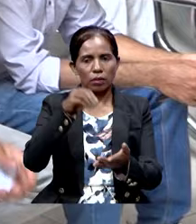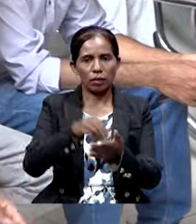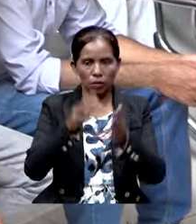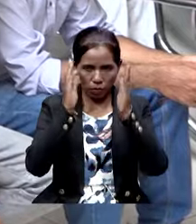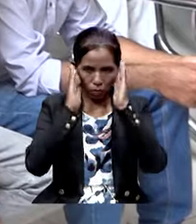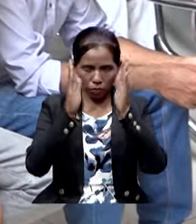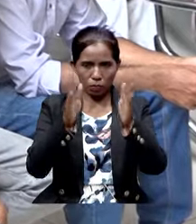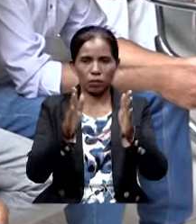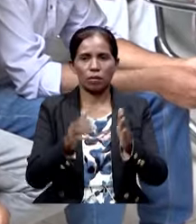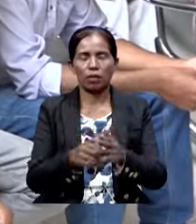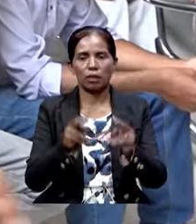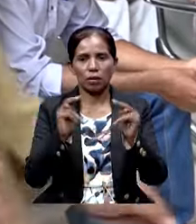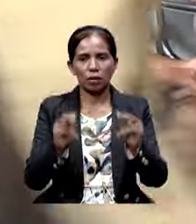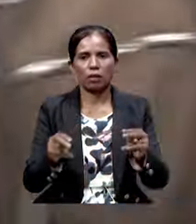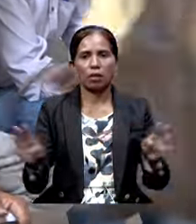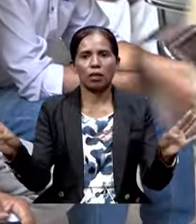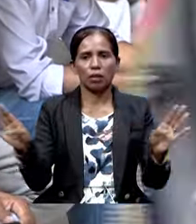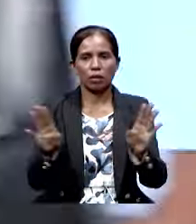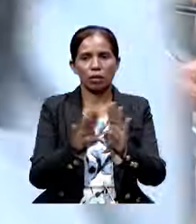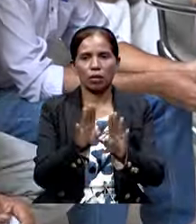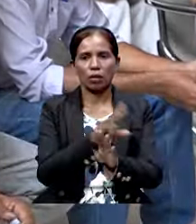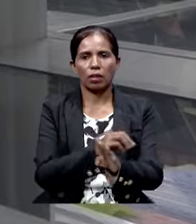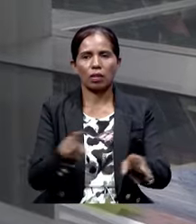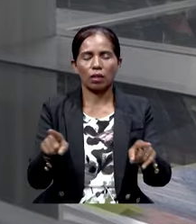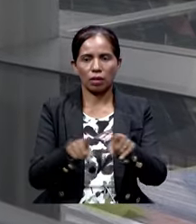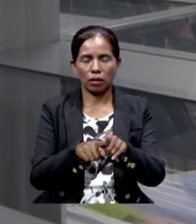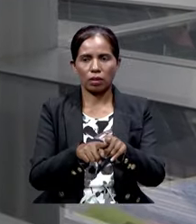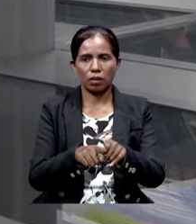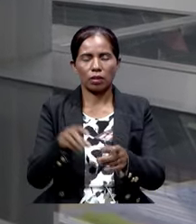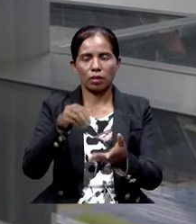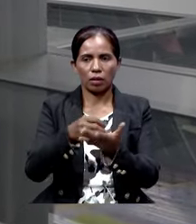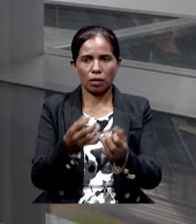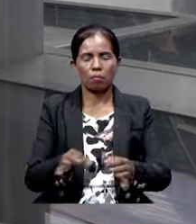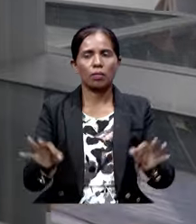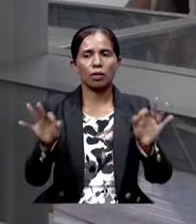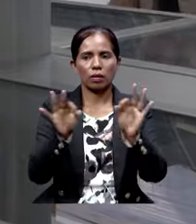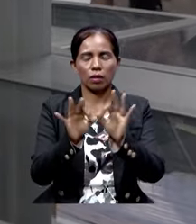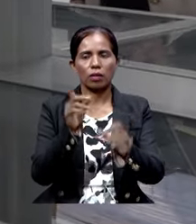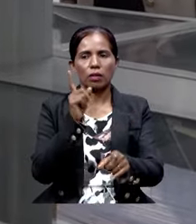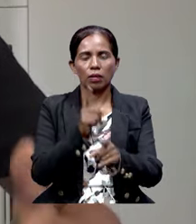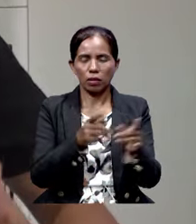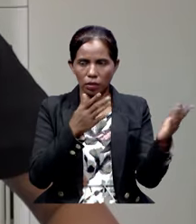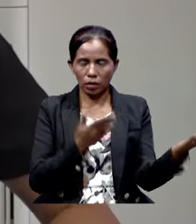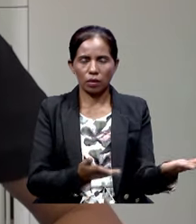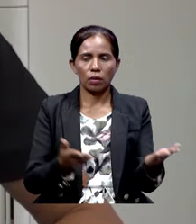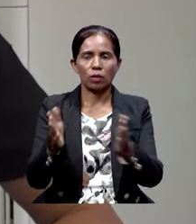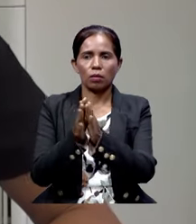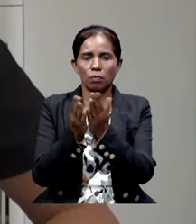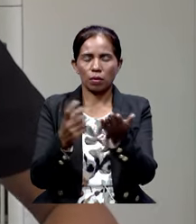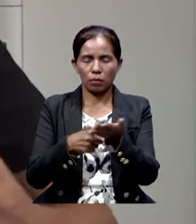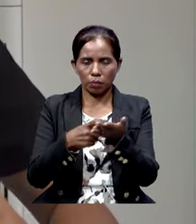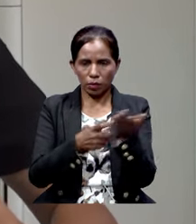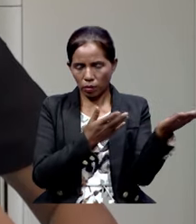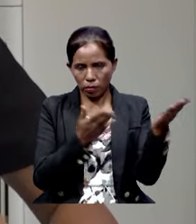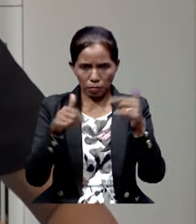serio, tengki hakono, tengki hanesan buat tidak tau priorari atu tengki lori kaderneta ne mai atu